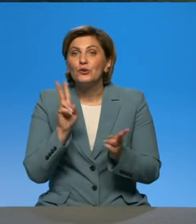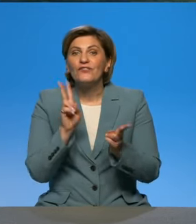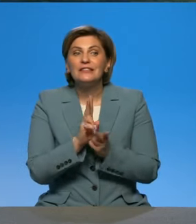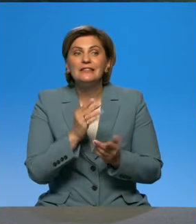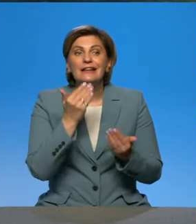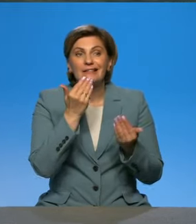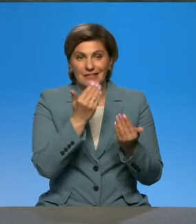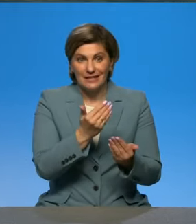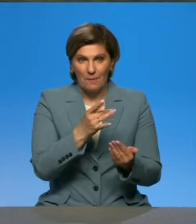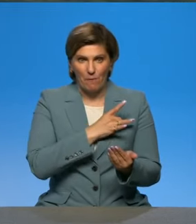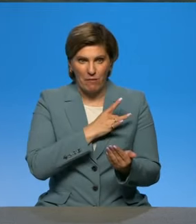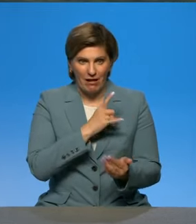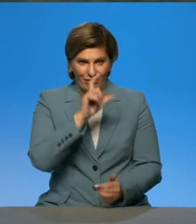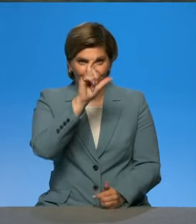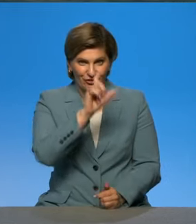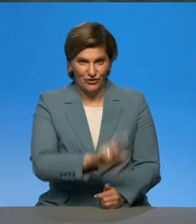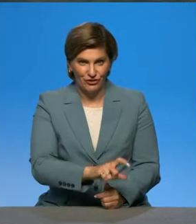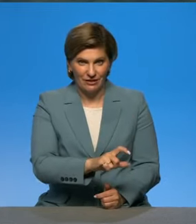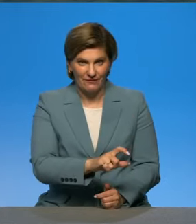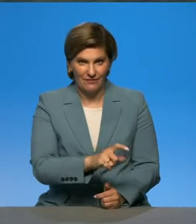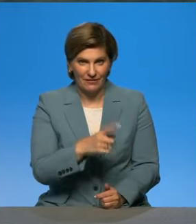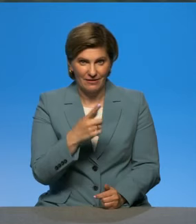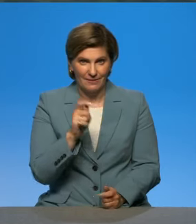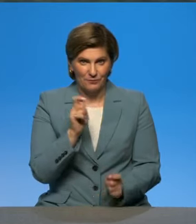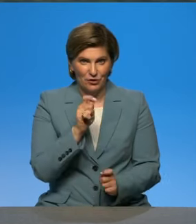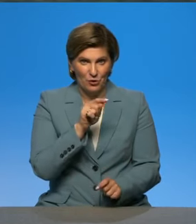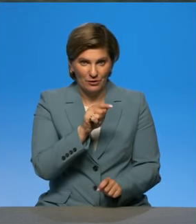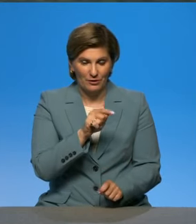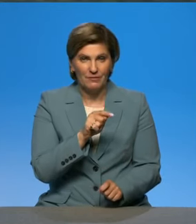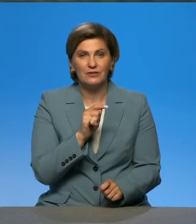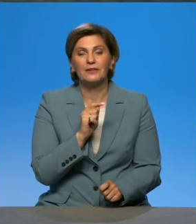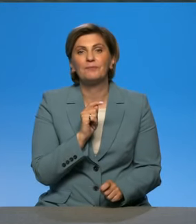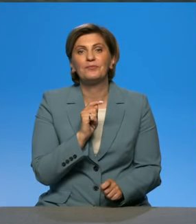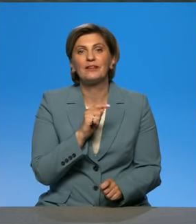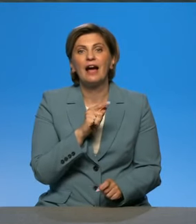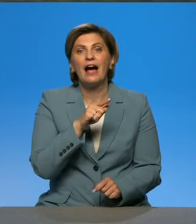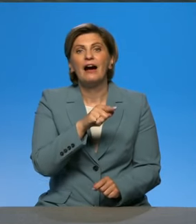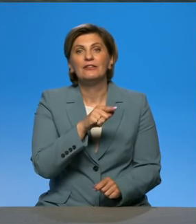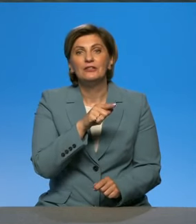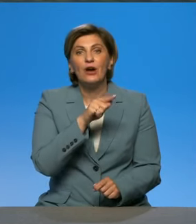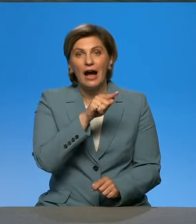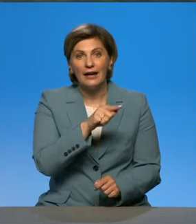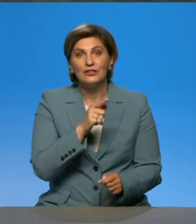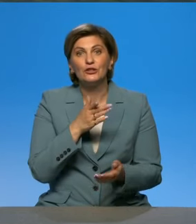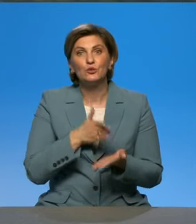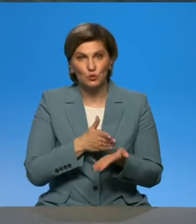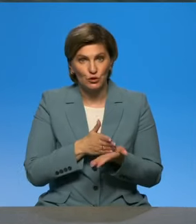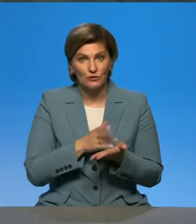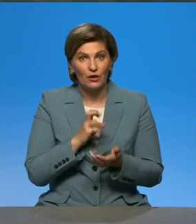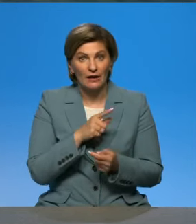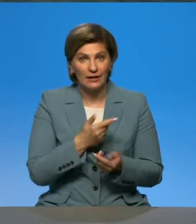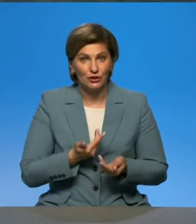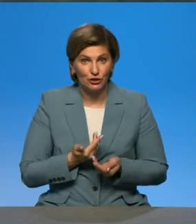белого человека, я не знаю, вот вы со своими родственниками в Австралии поддерживаете связь, а они существуют, как они живут?